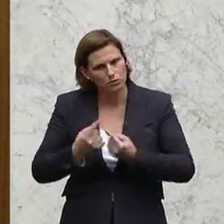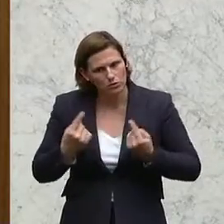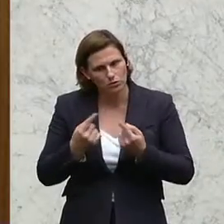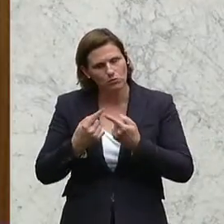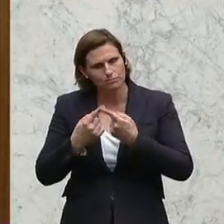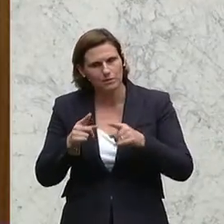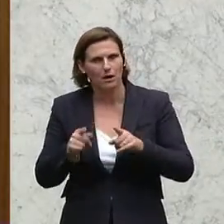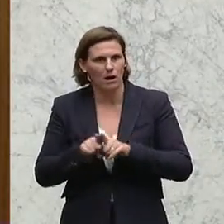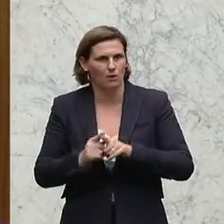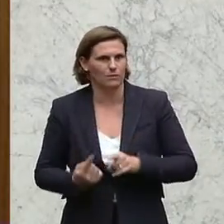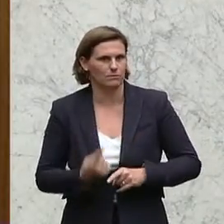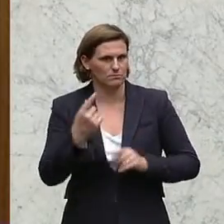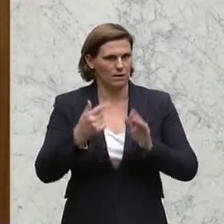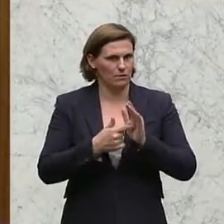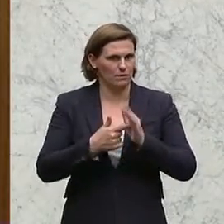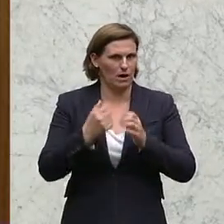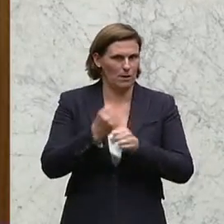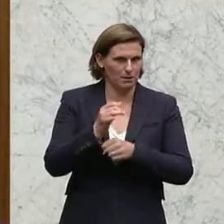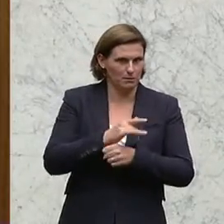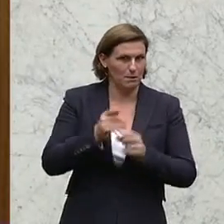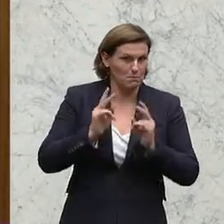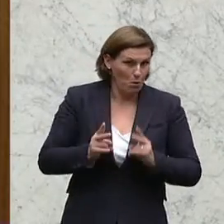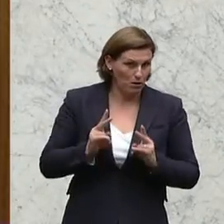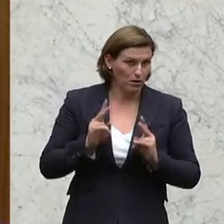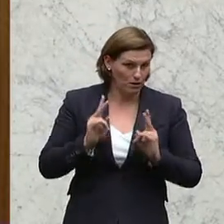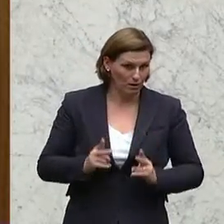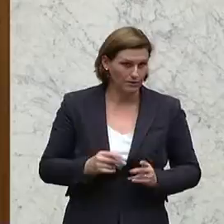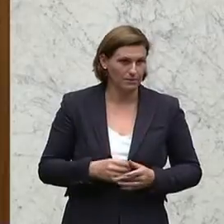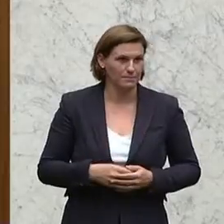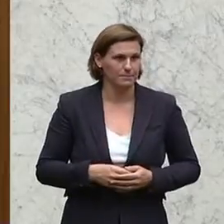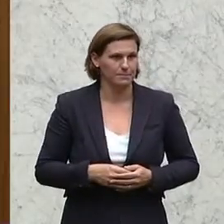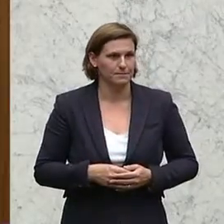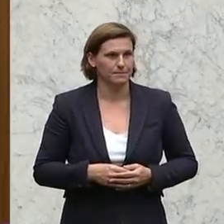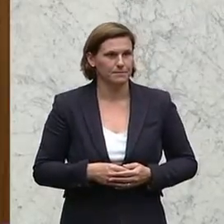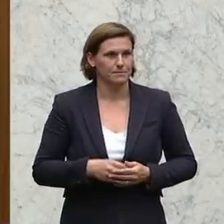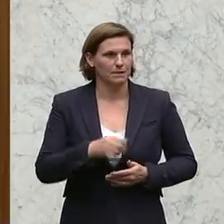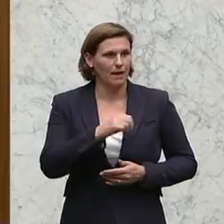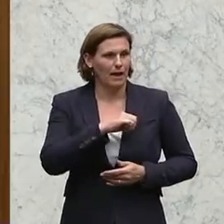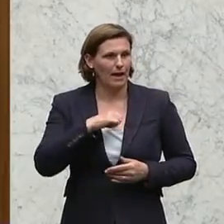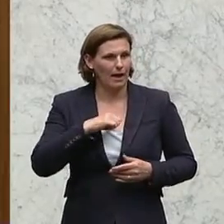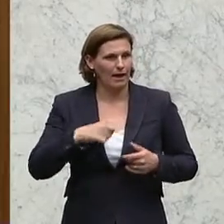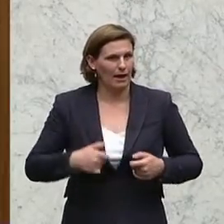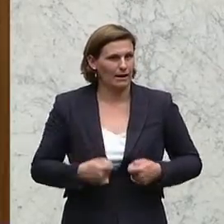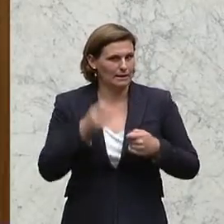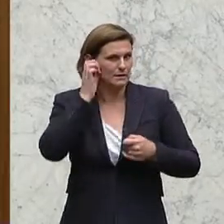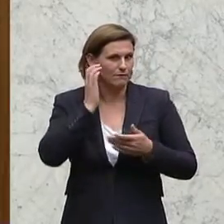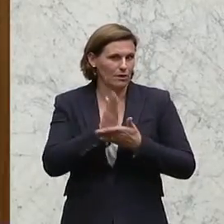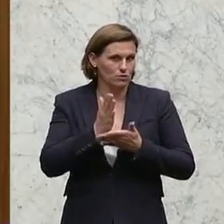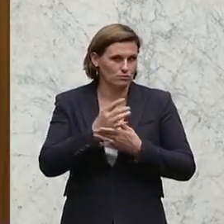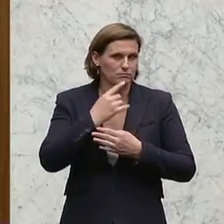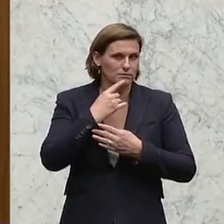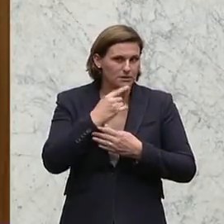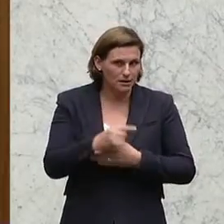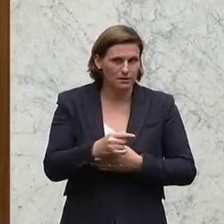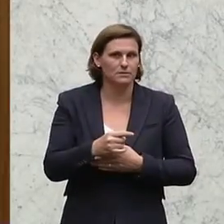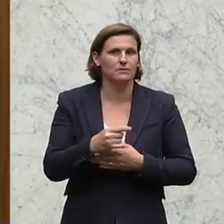an Herausforderungen am Arbeitsplatz möglich wird. Die Alleinerzieherinnen wurden schon erwähnt und